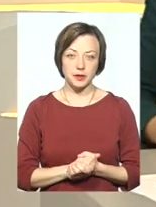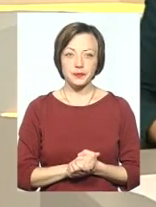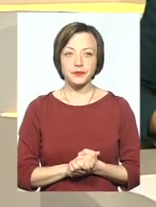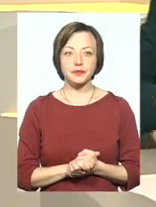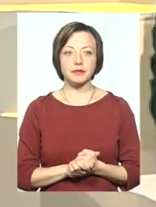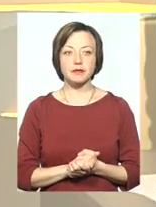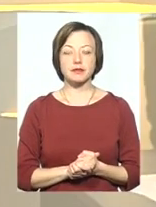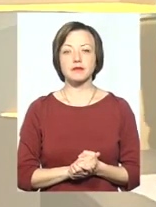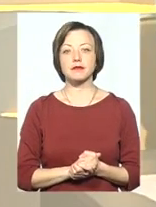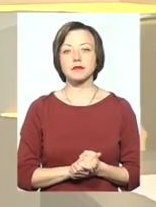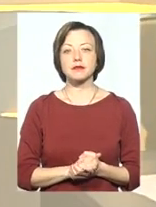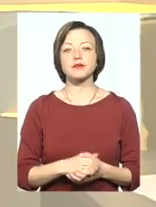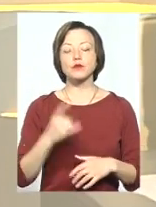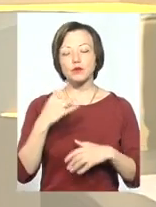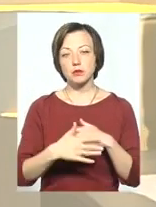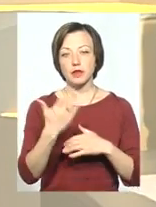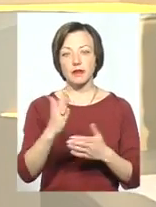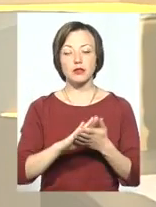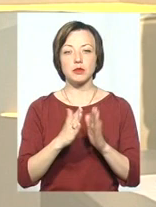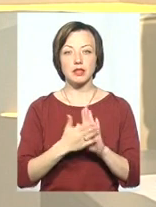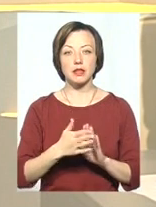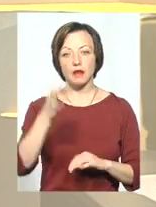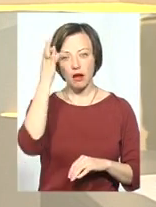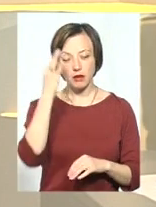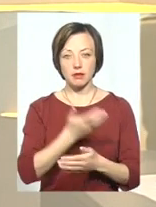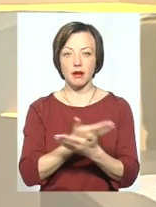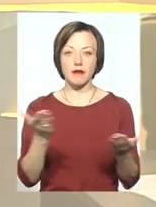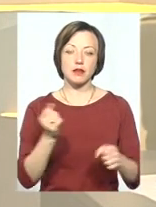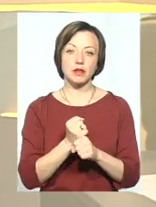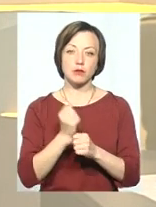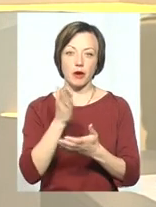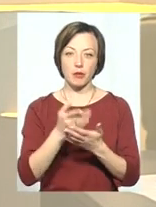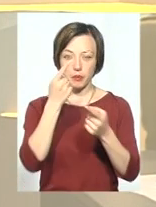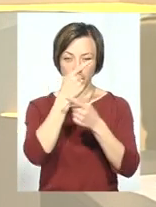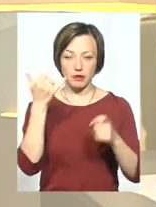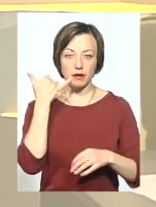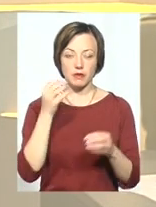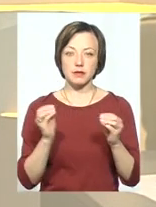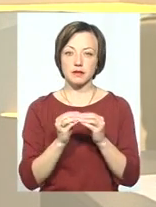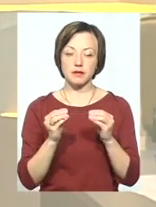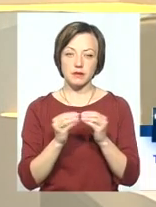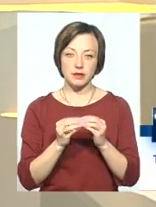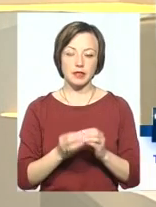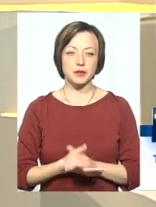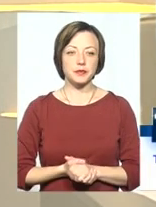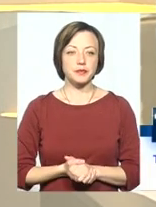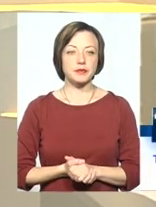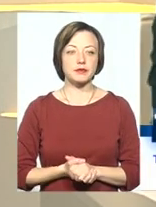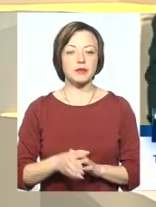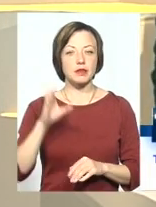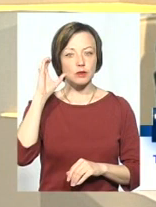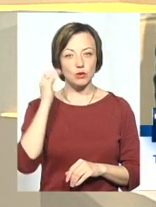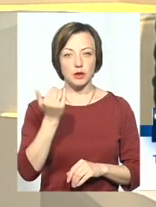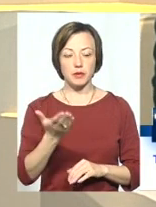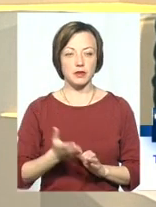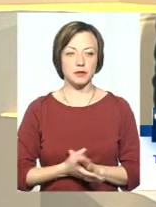Зрозуміла ваша позиція. Нагадую глядачам, що працюємо для вас у прямому ефірі. Телефон змінний 61960.